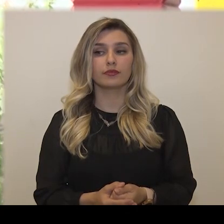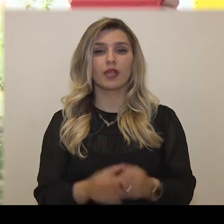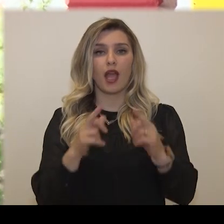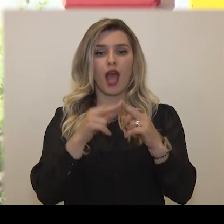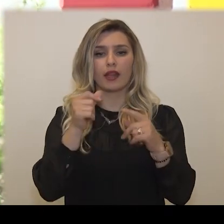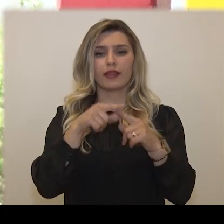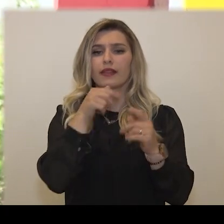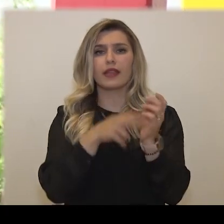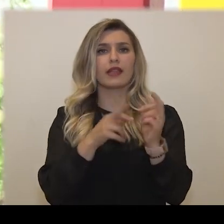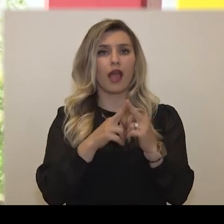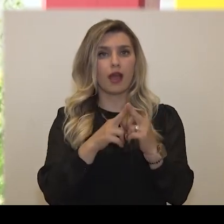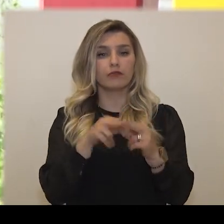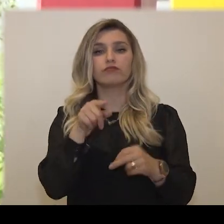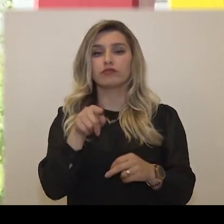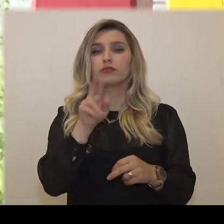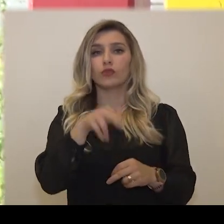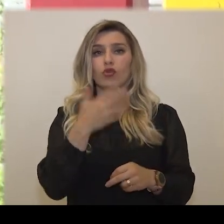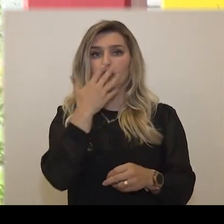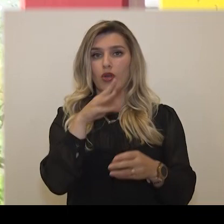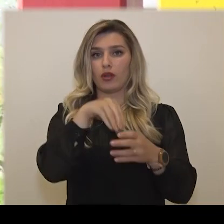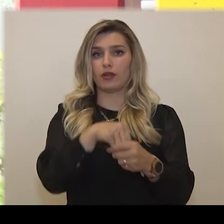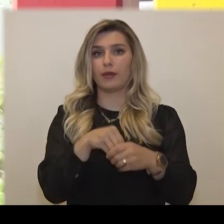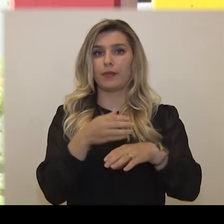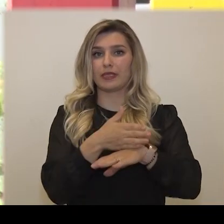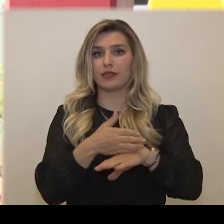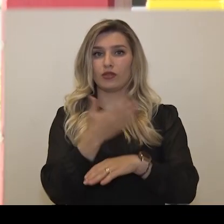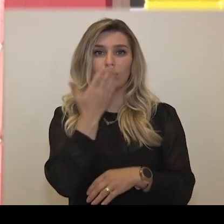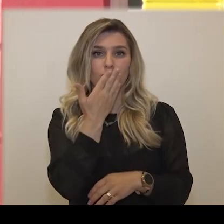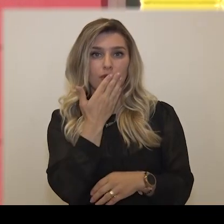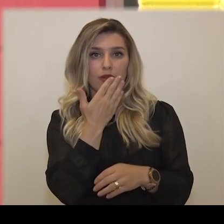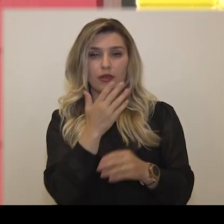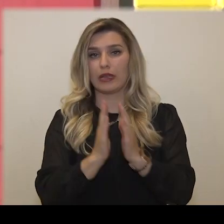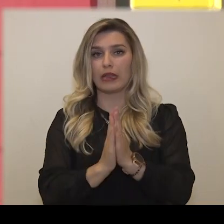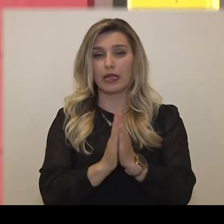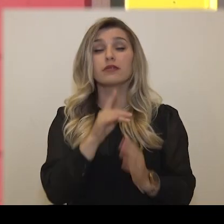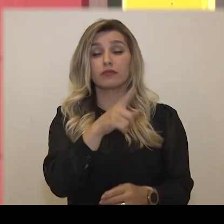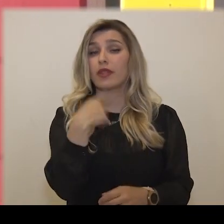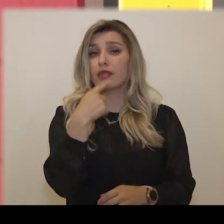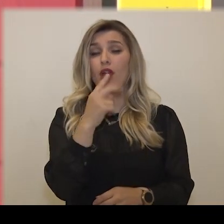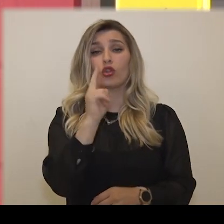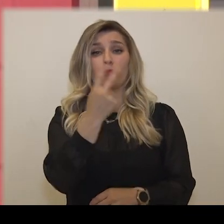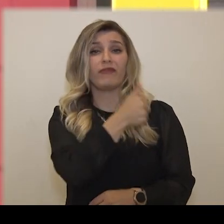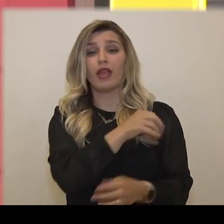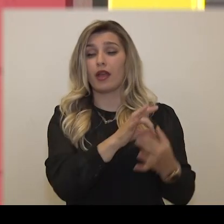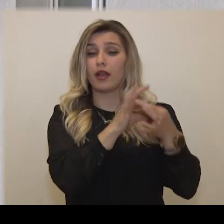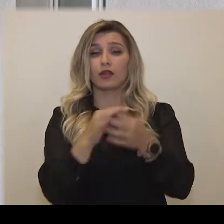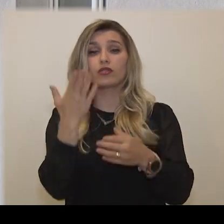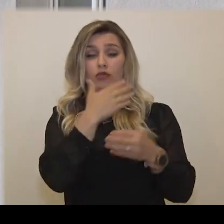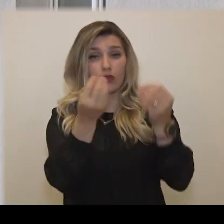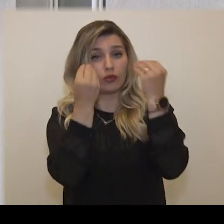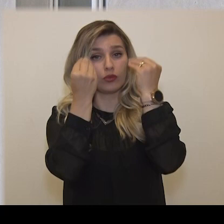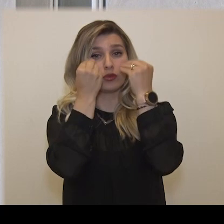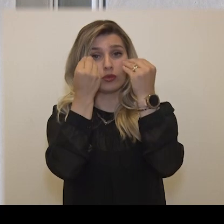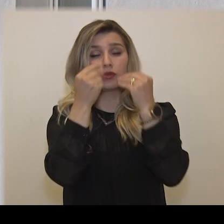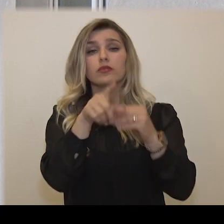Artina Berisha, e cila është nxënëse e qendrës burimore Nën Tereza në Prizren, thotë se për 12 vite shkollim në këtë